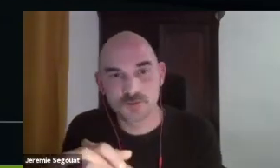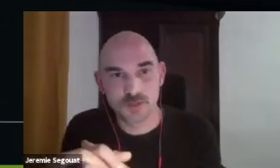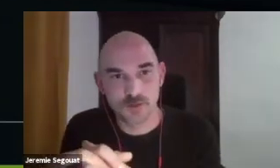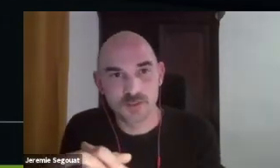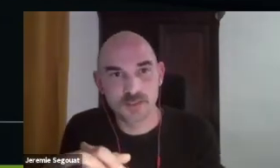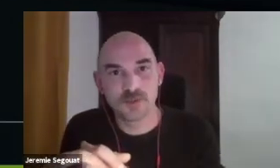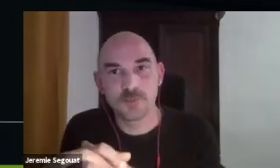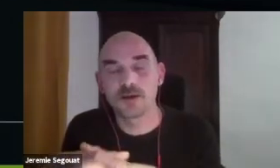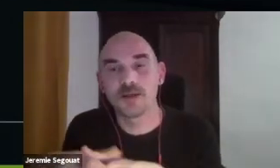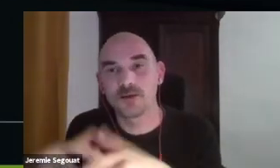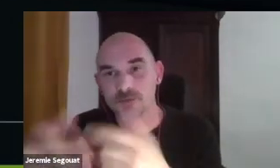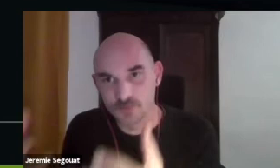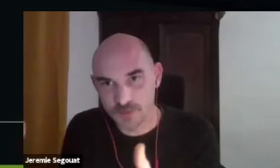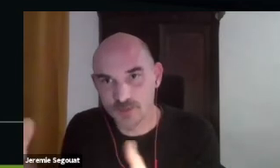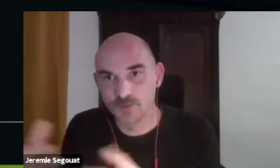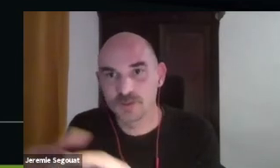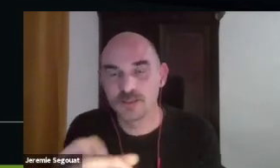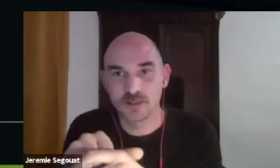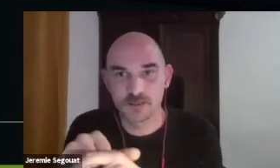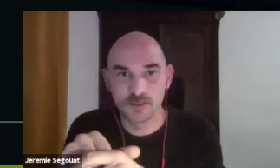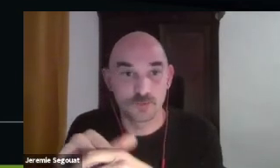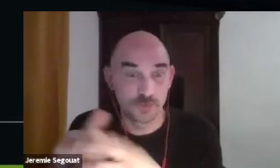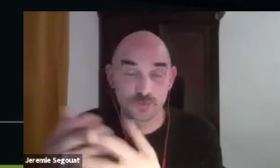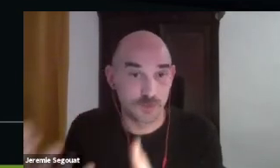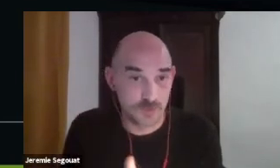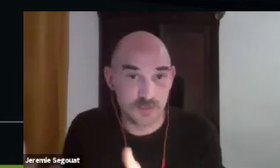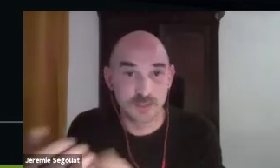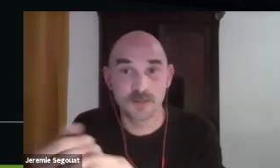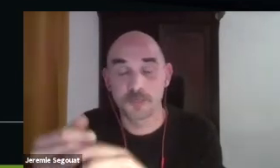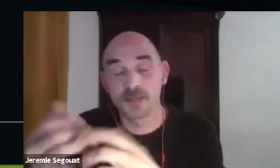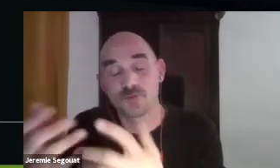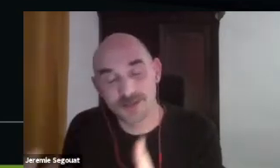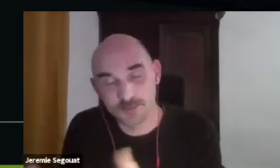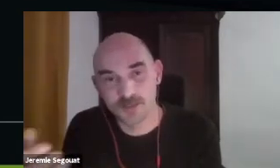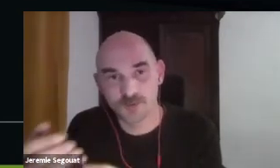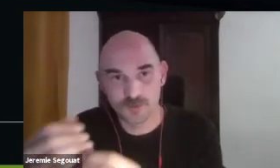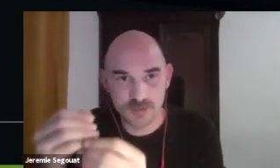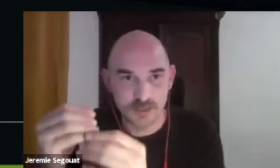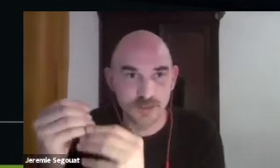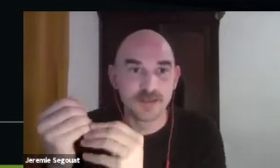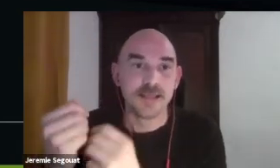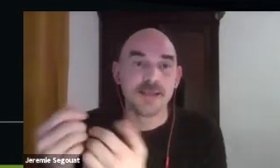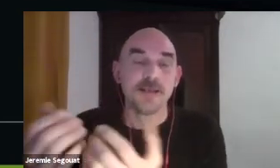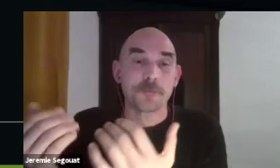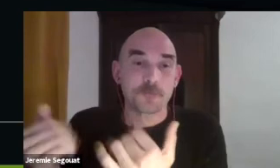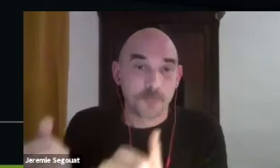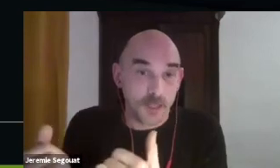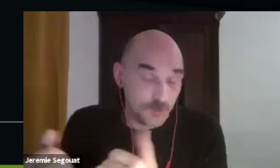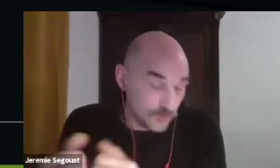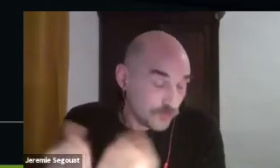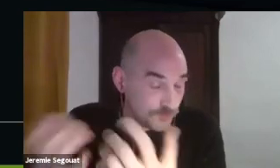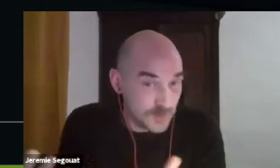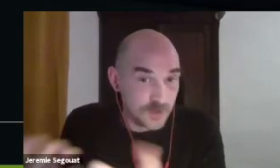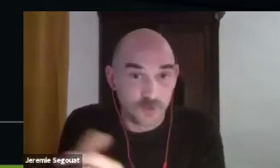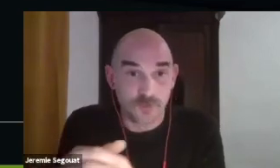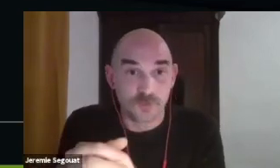connaissance de la langue des signes au départ et quand ils sont passés en langue des signes tactiles du coup ils ont réutilisé ils ont adapté leur langue des signes et